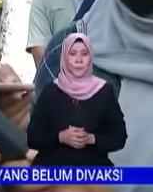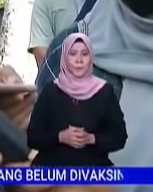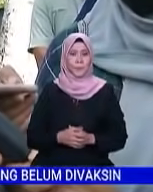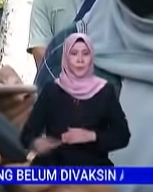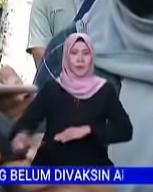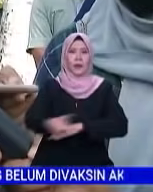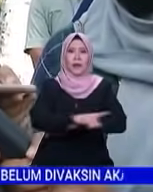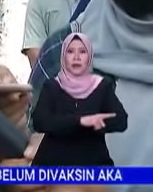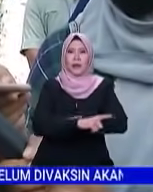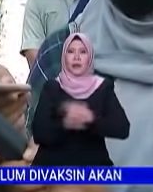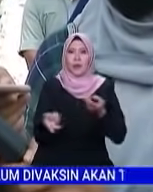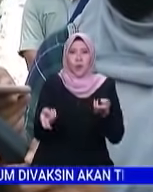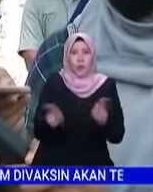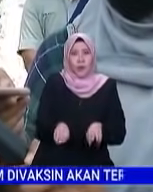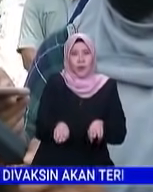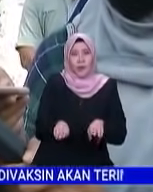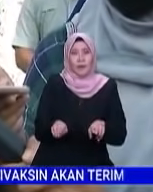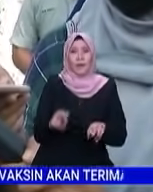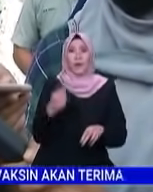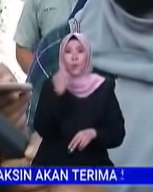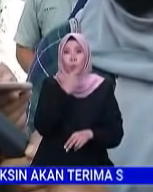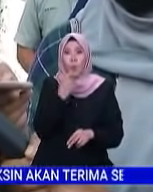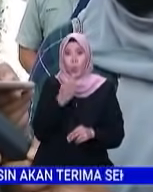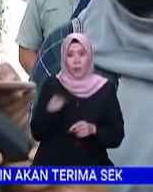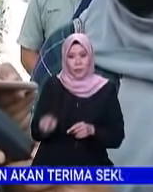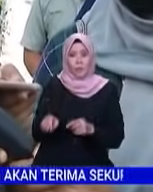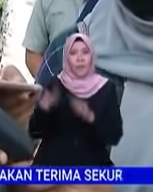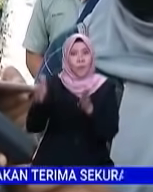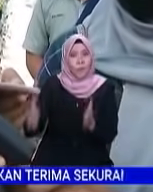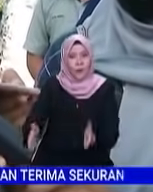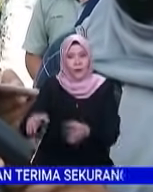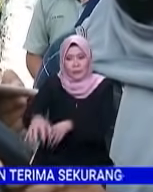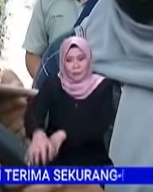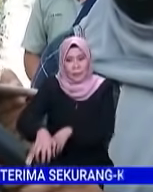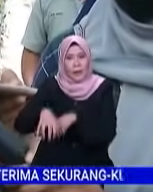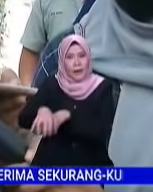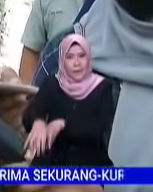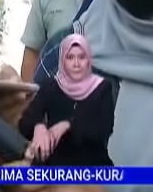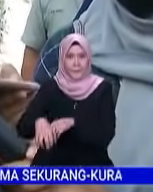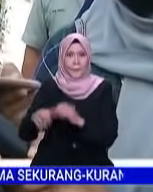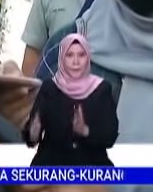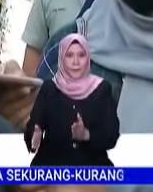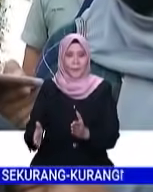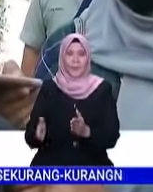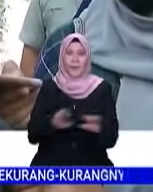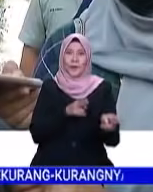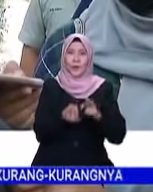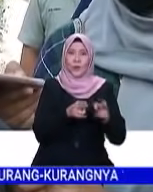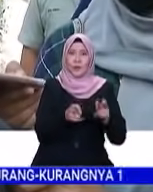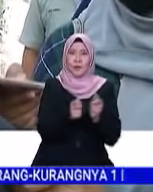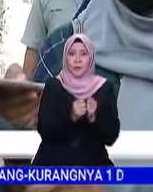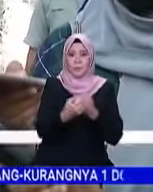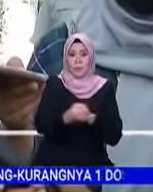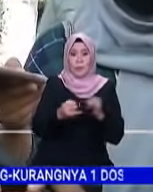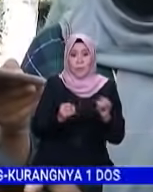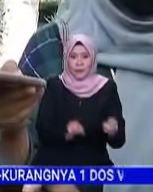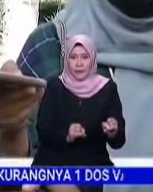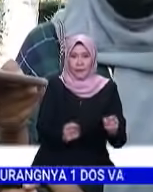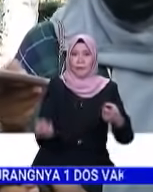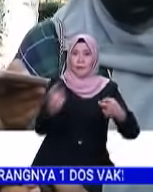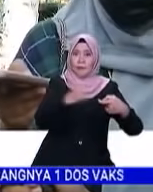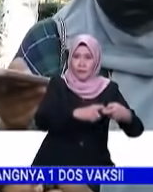Ladang kontrak ini maknanya penanam-penanam yang nak menanam, dia berurusan dengan jabatan-jabatan yang